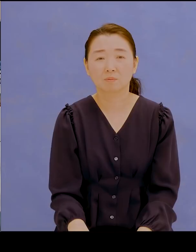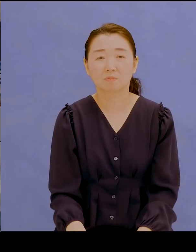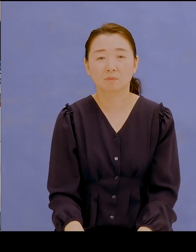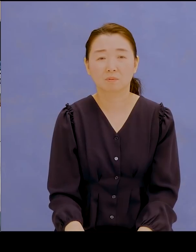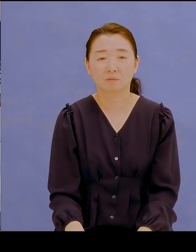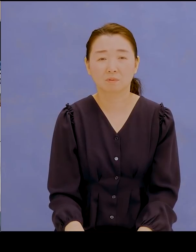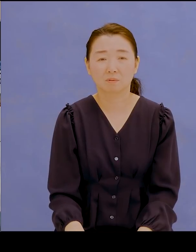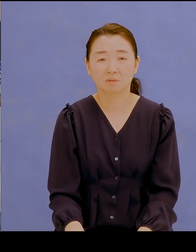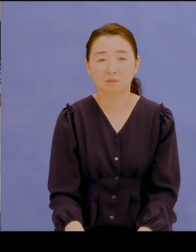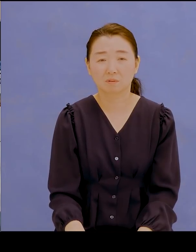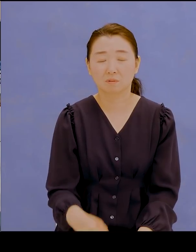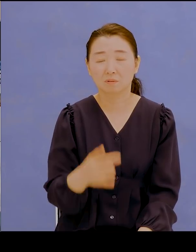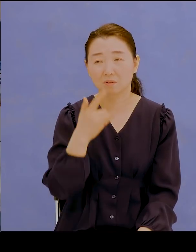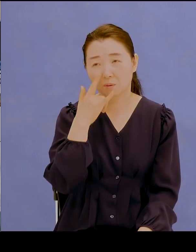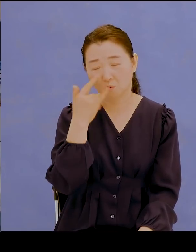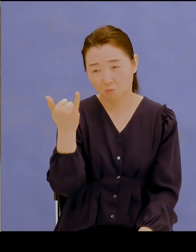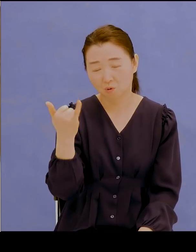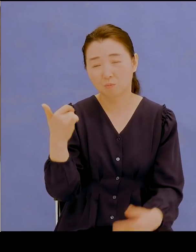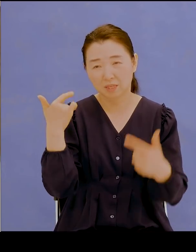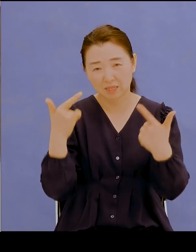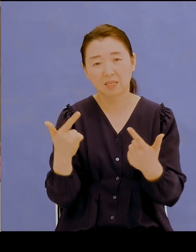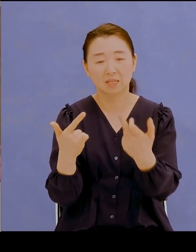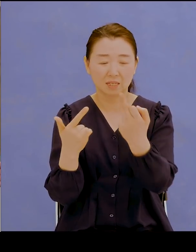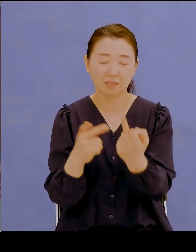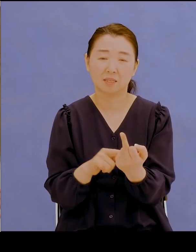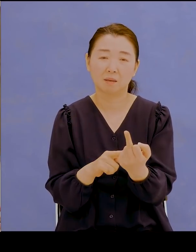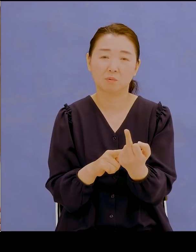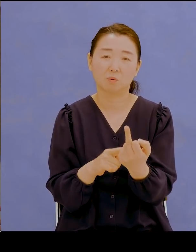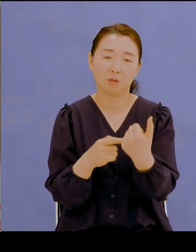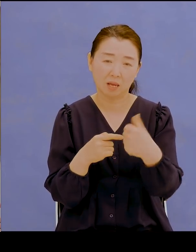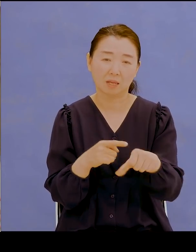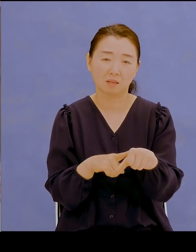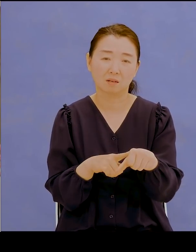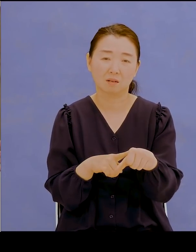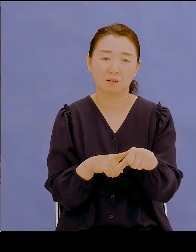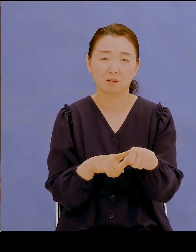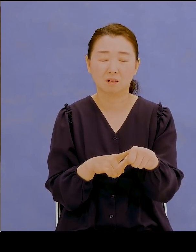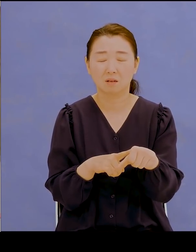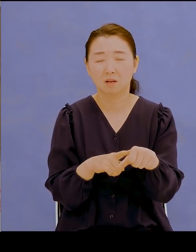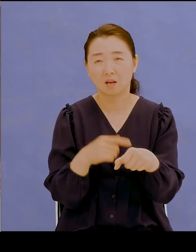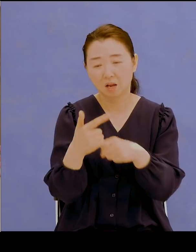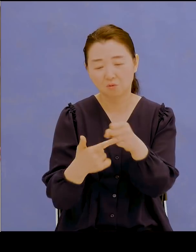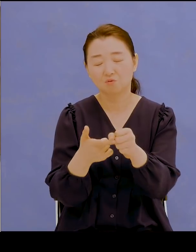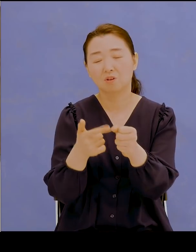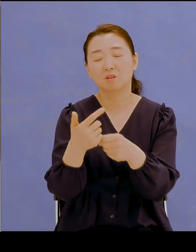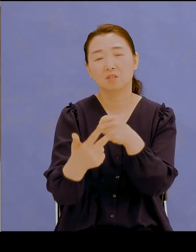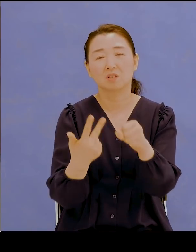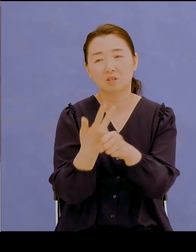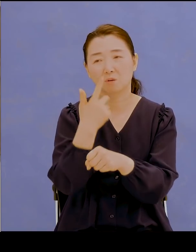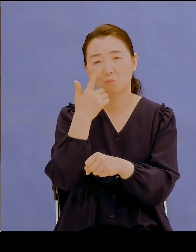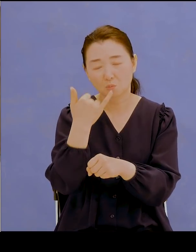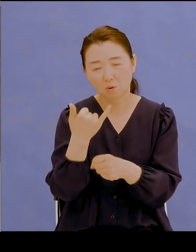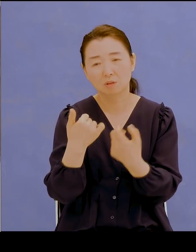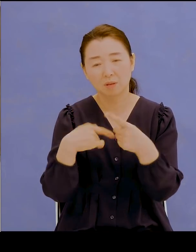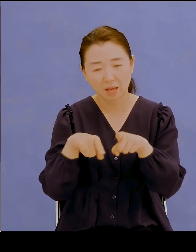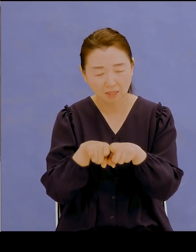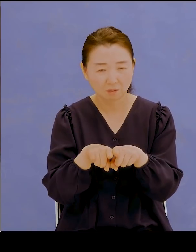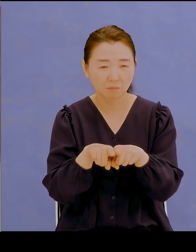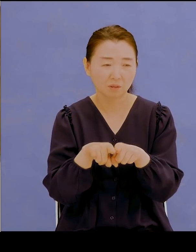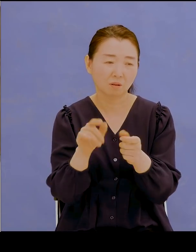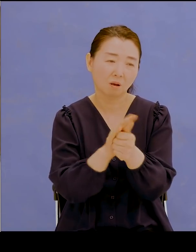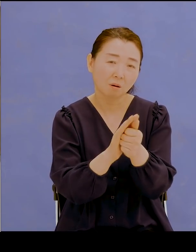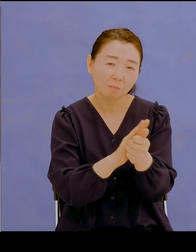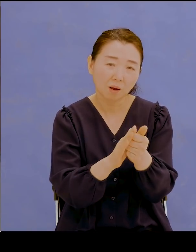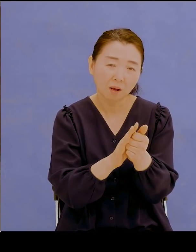엄마 아빠가 늘 남동생을 이제 한 6, 7년은 계속 그렇게 엄마 아빠가 바로 옆에서 각자의